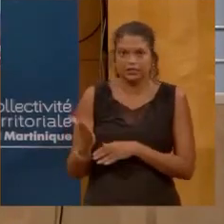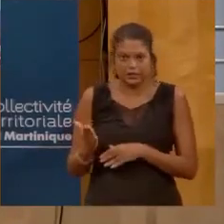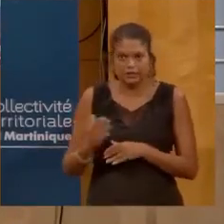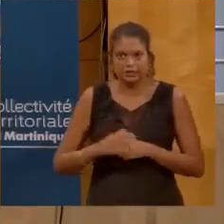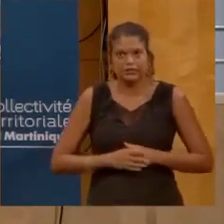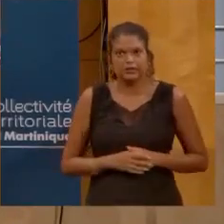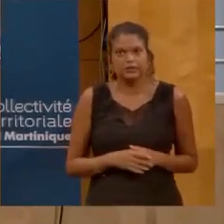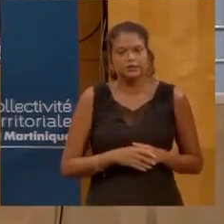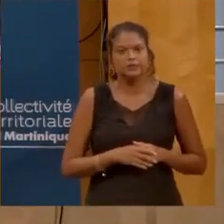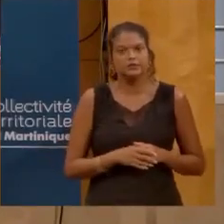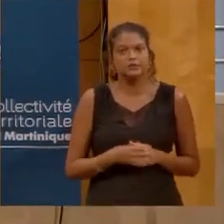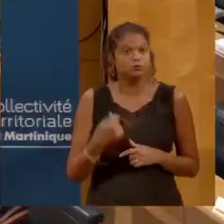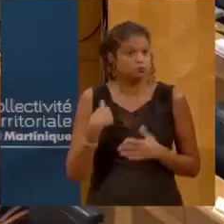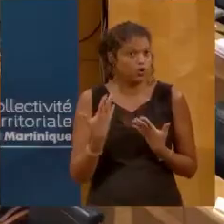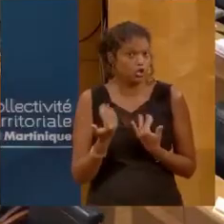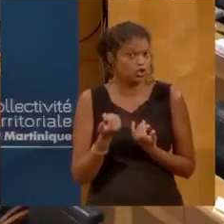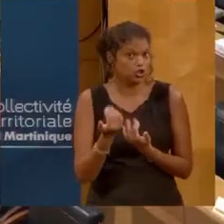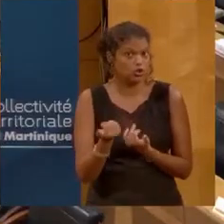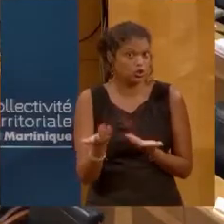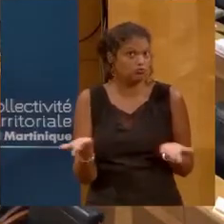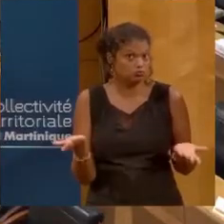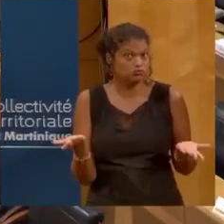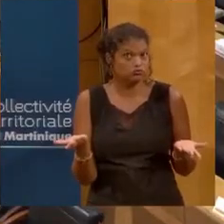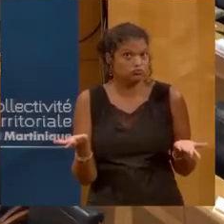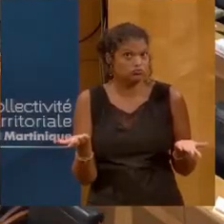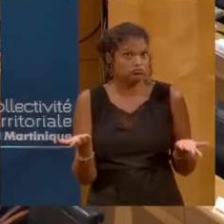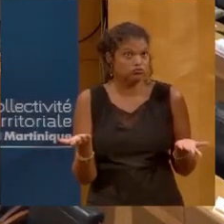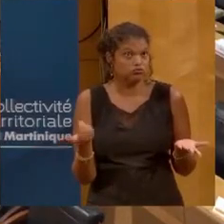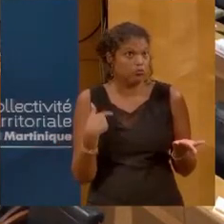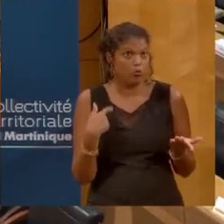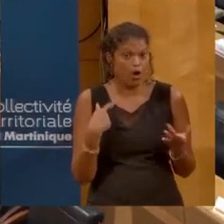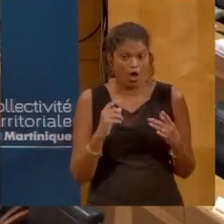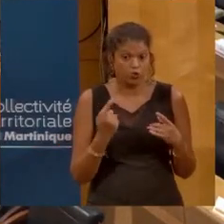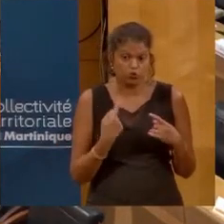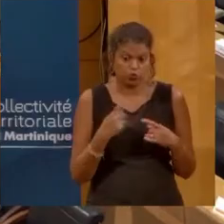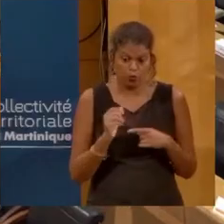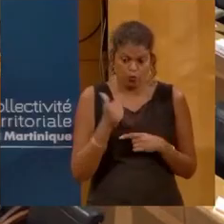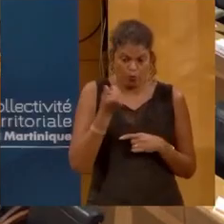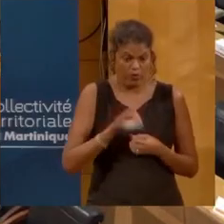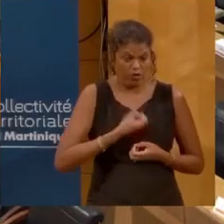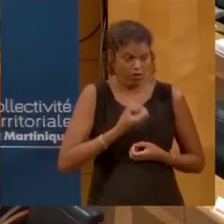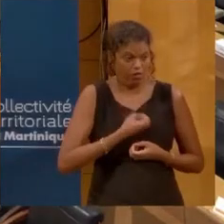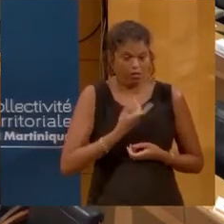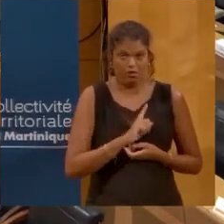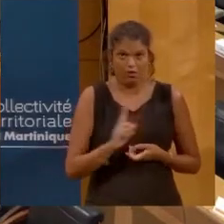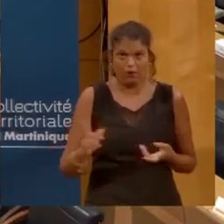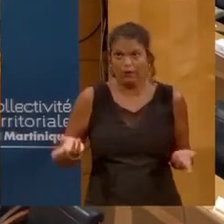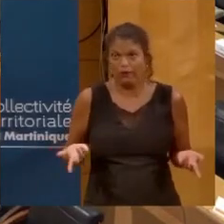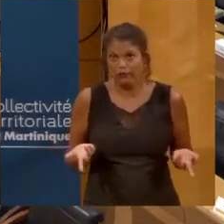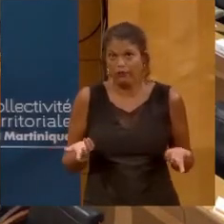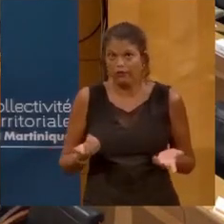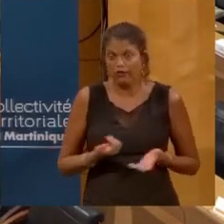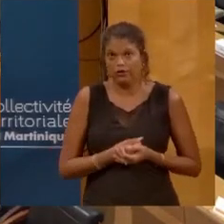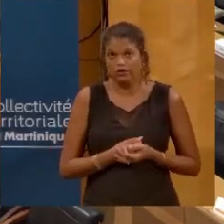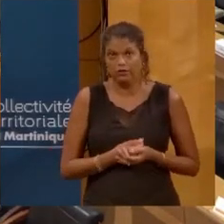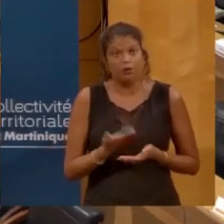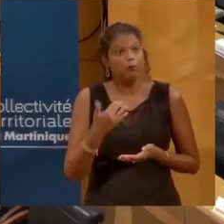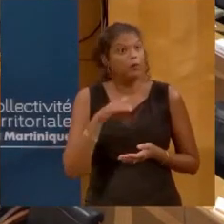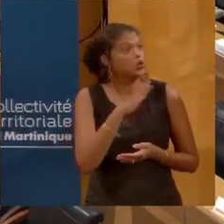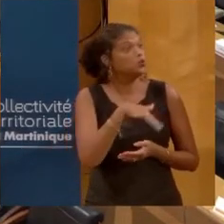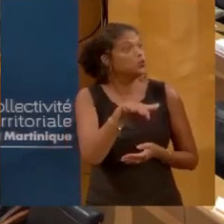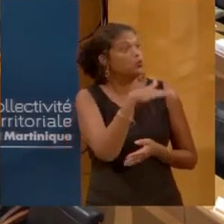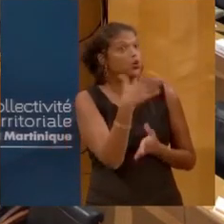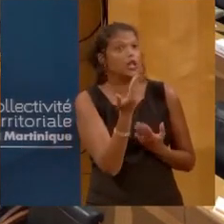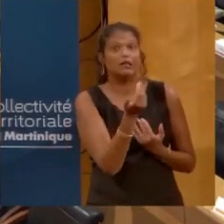Non, j'attendais pour ne pas être toujours celui qui parle le premier, mais je vois tout le monde attend que je parle pour